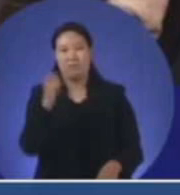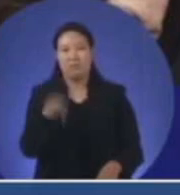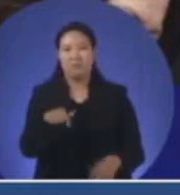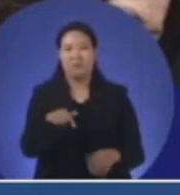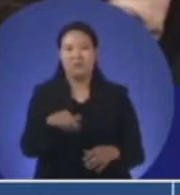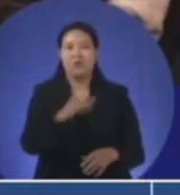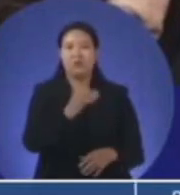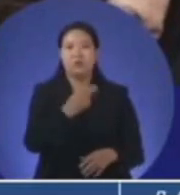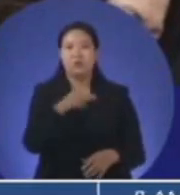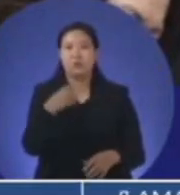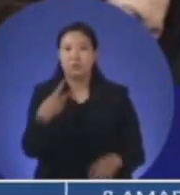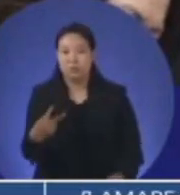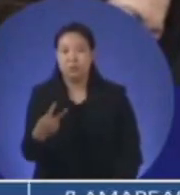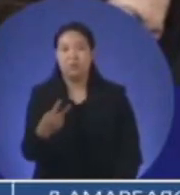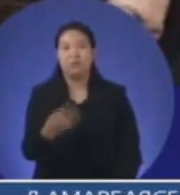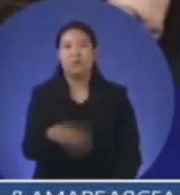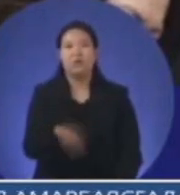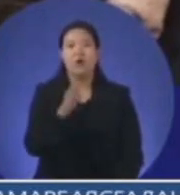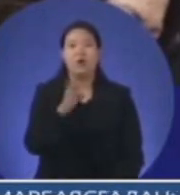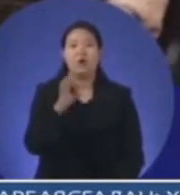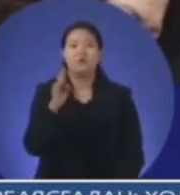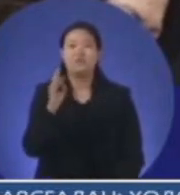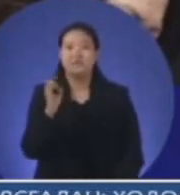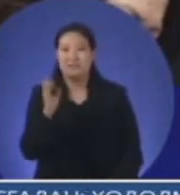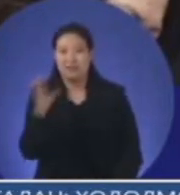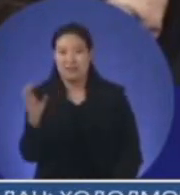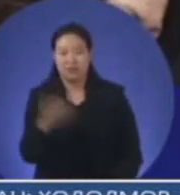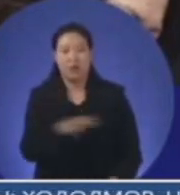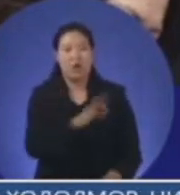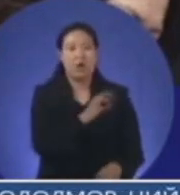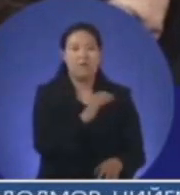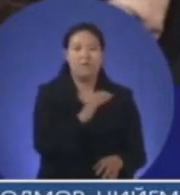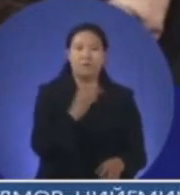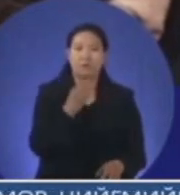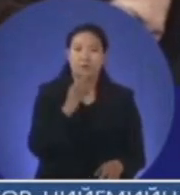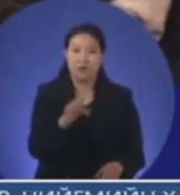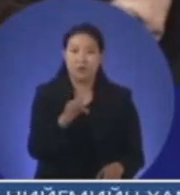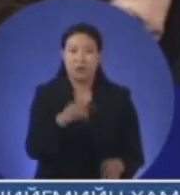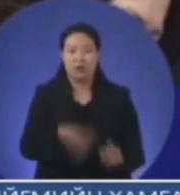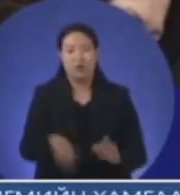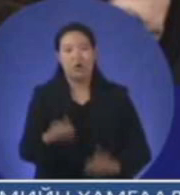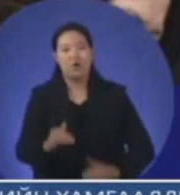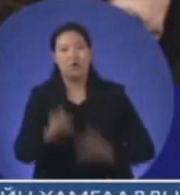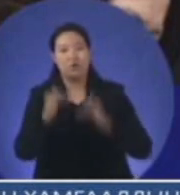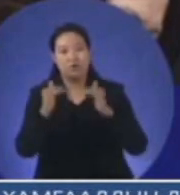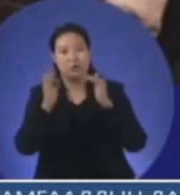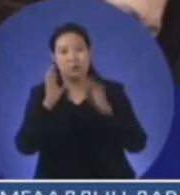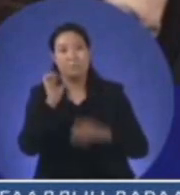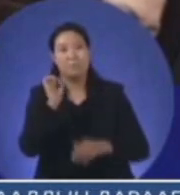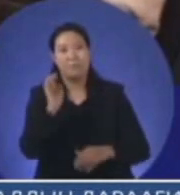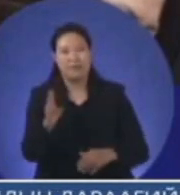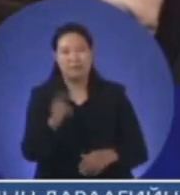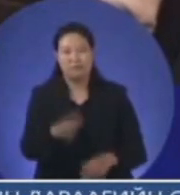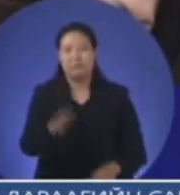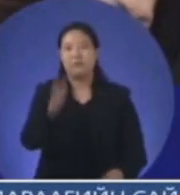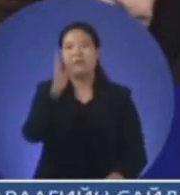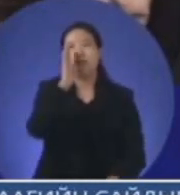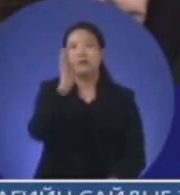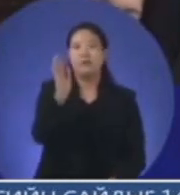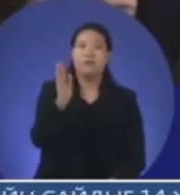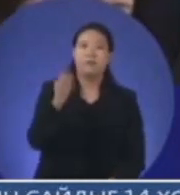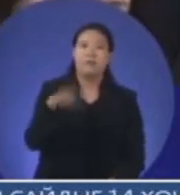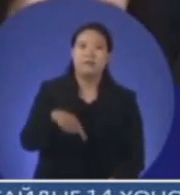жидүү концесс офшор хөгжлийн банк ээ бурхмын одоо ер